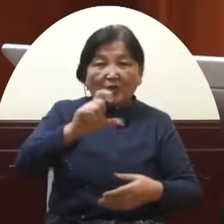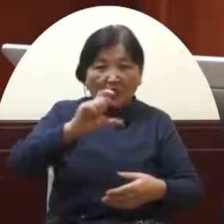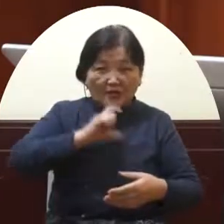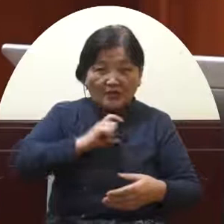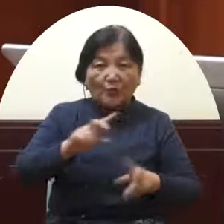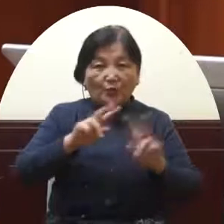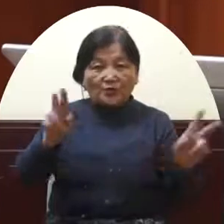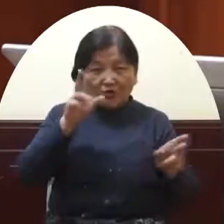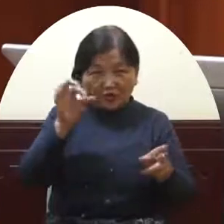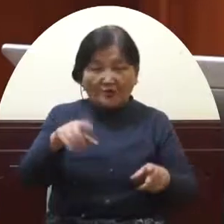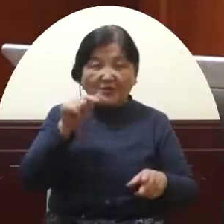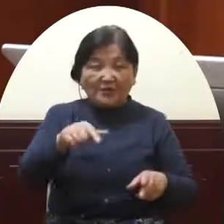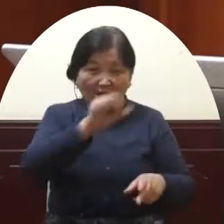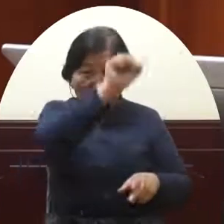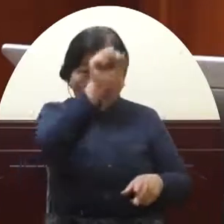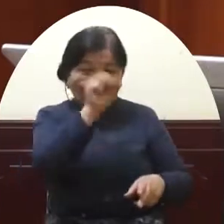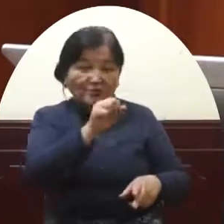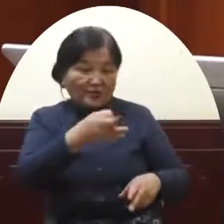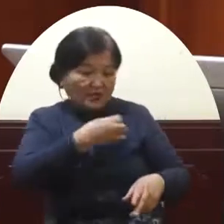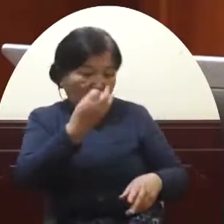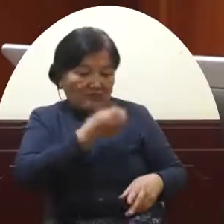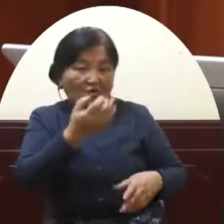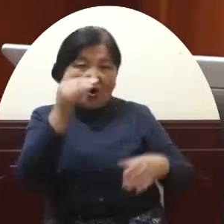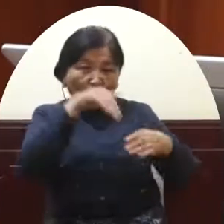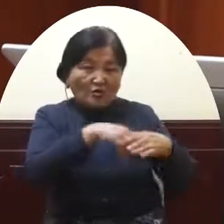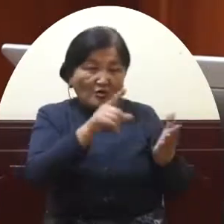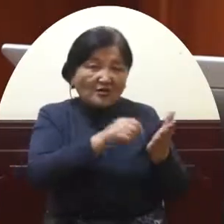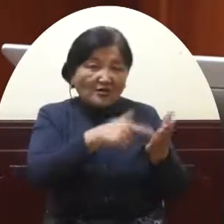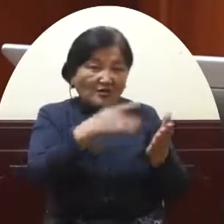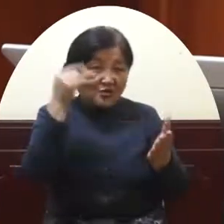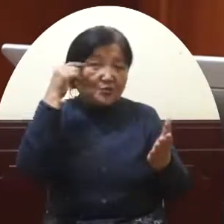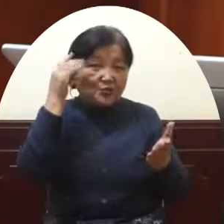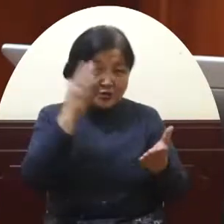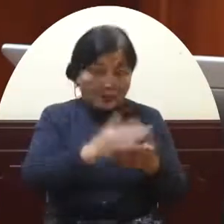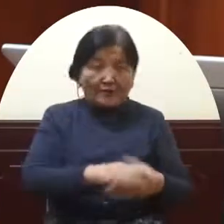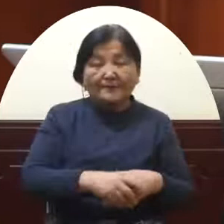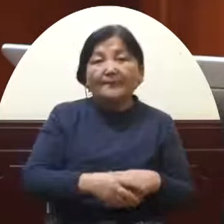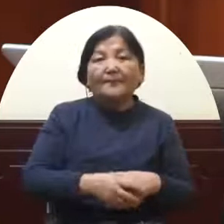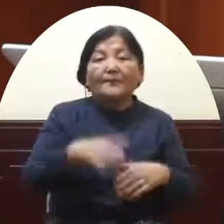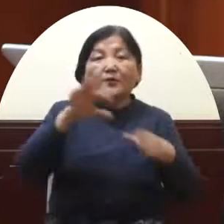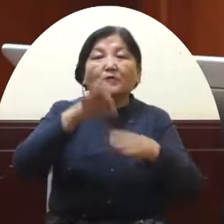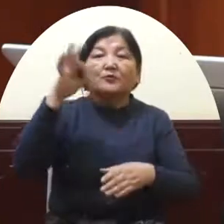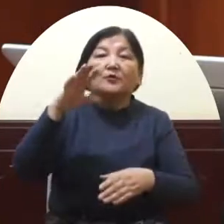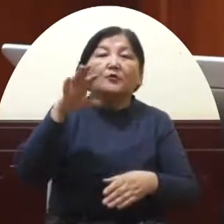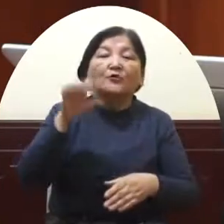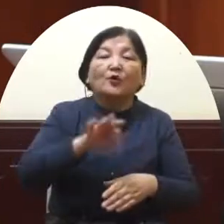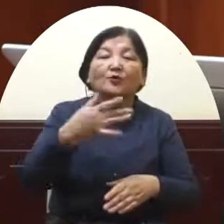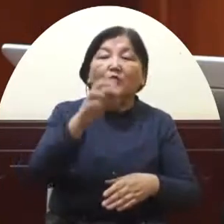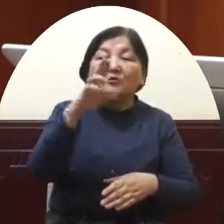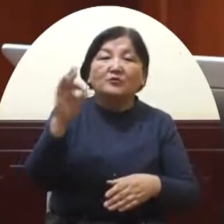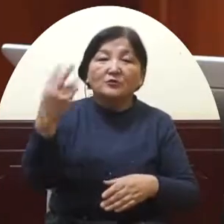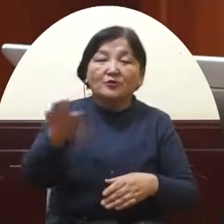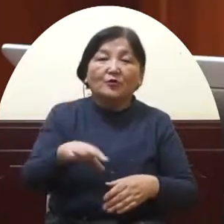бас энэ асуудал дээр идэвхтэй оролцох байхаа гэж найдаж байна. Ямар ч байсан сонгуулийн тогтолцооноос хамааралтайгаар сонгогчийн